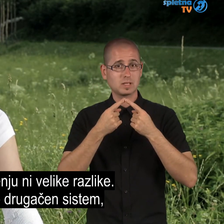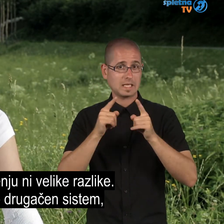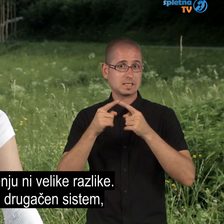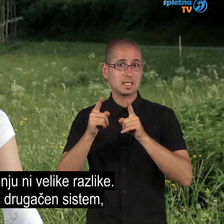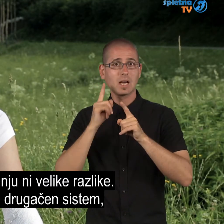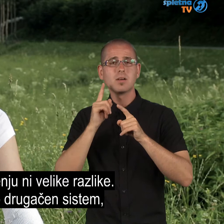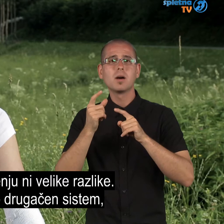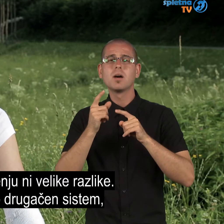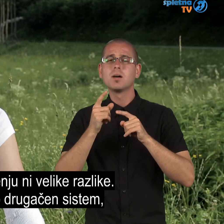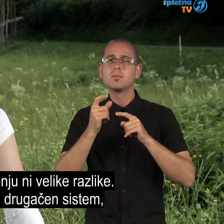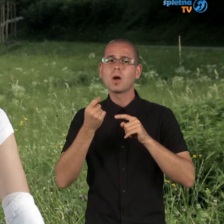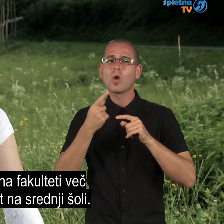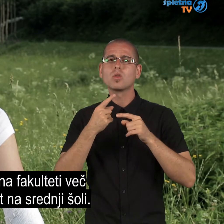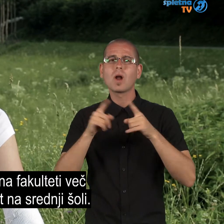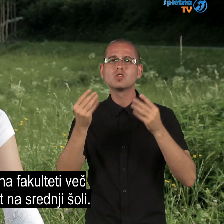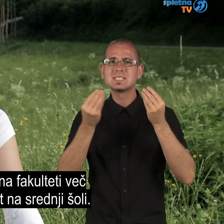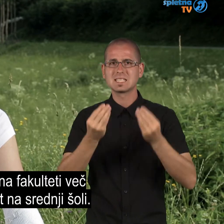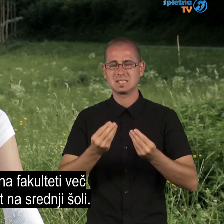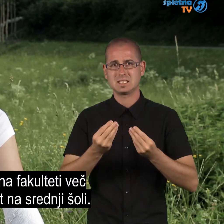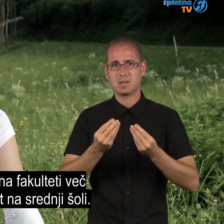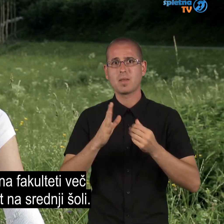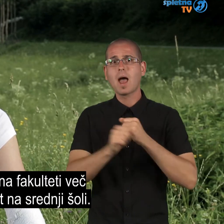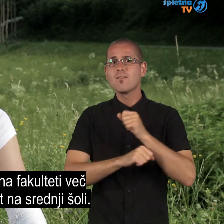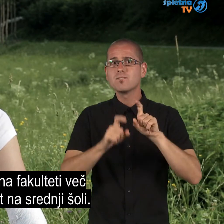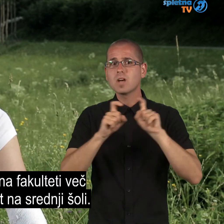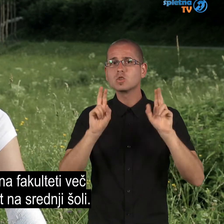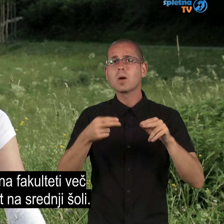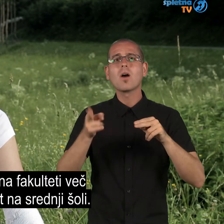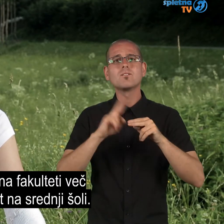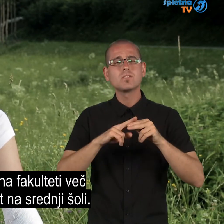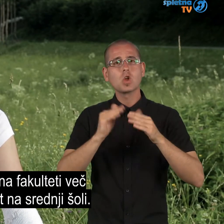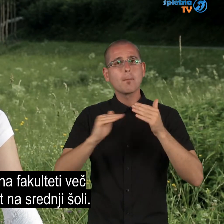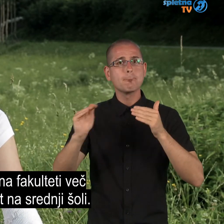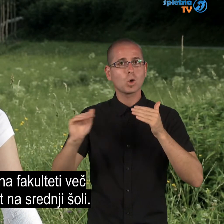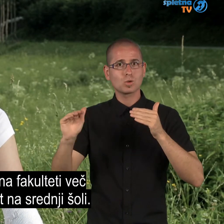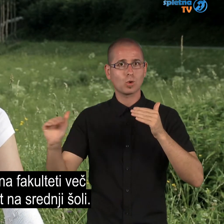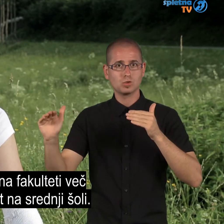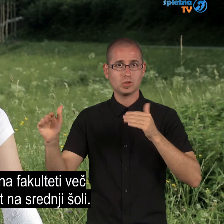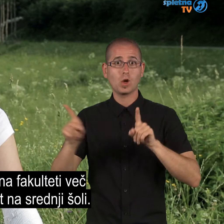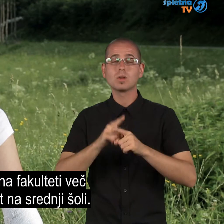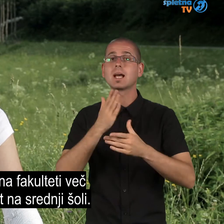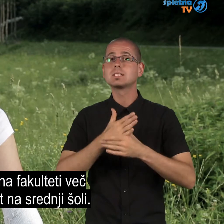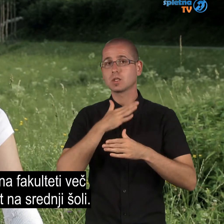drugačen sistem, ker imajo na faksu več področij kot na srednji.